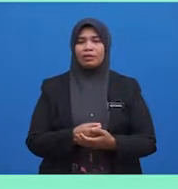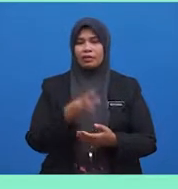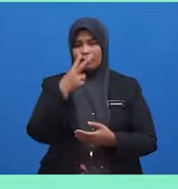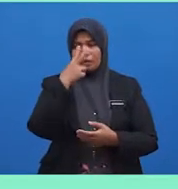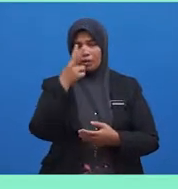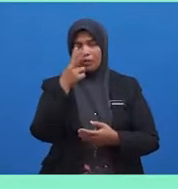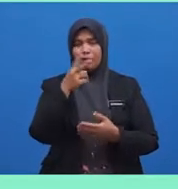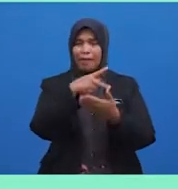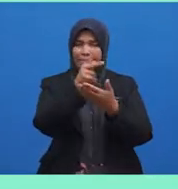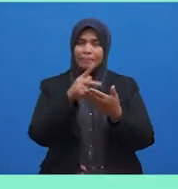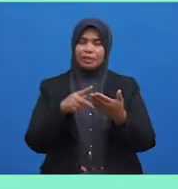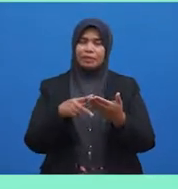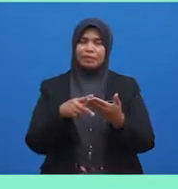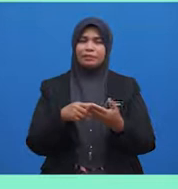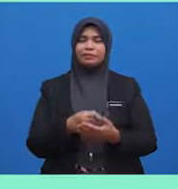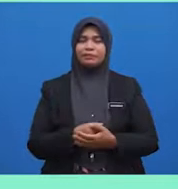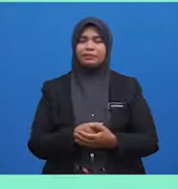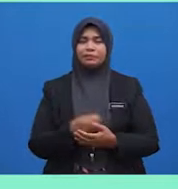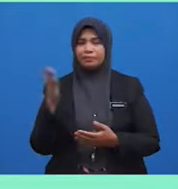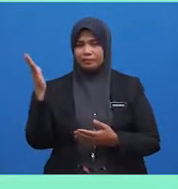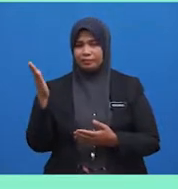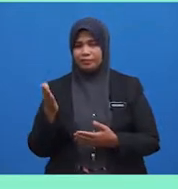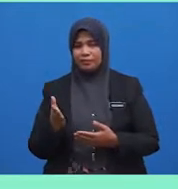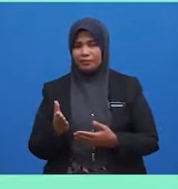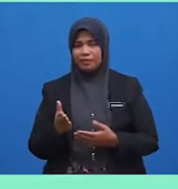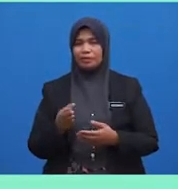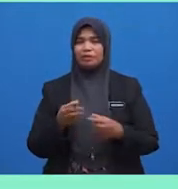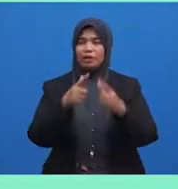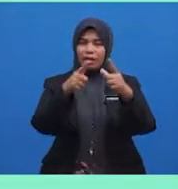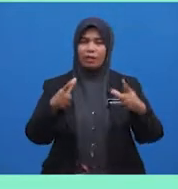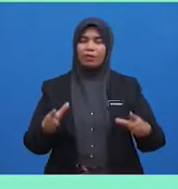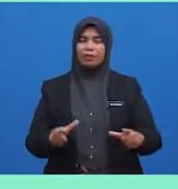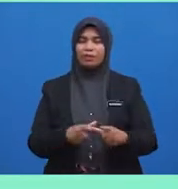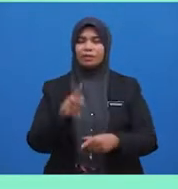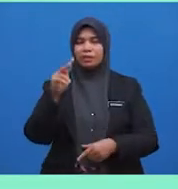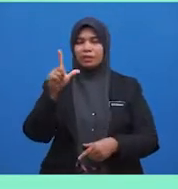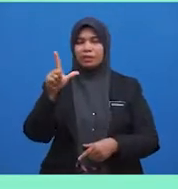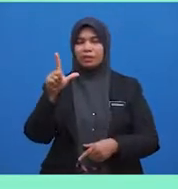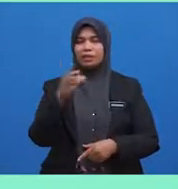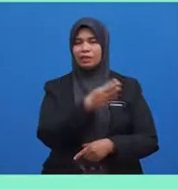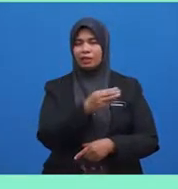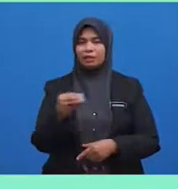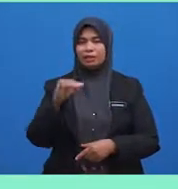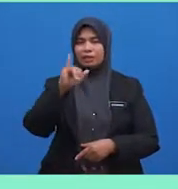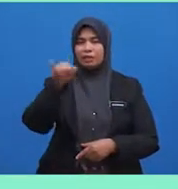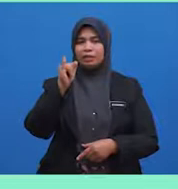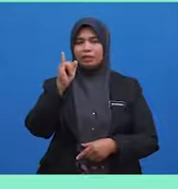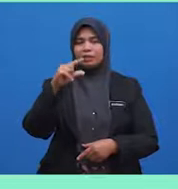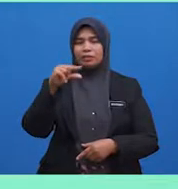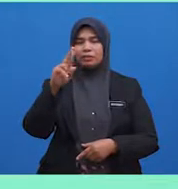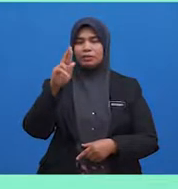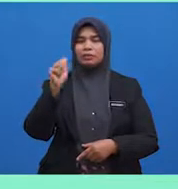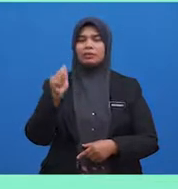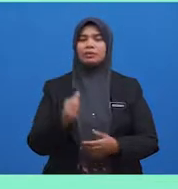Perhatikan pada peta di sebelah. Peta menunjukkan lokasi Kuala Lumpur dan Jugra. Jugra yang terletak di daerah